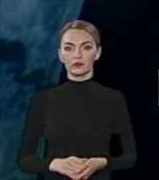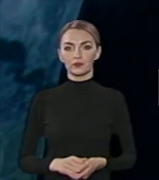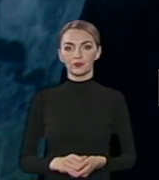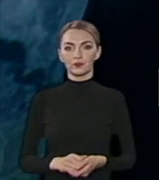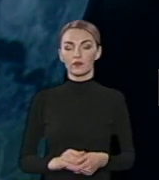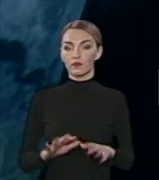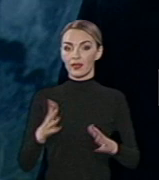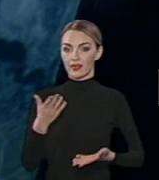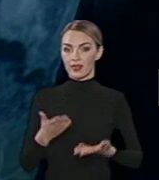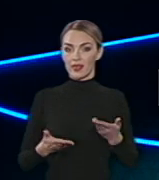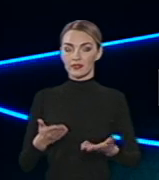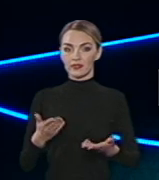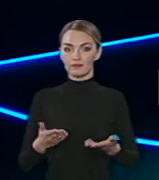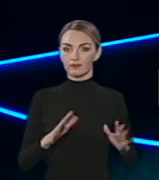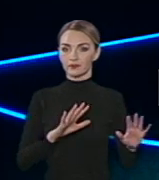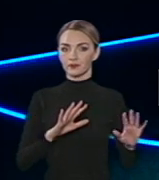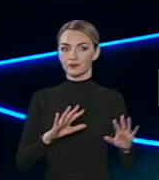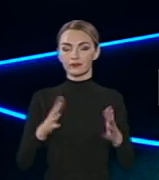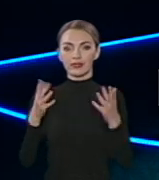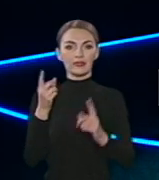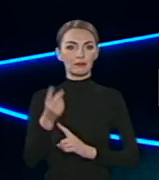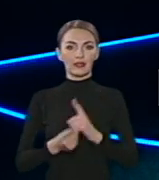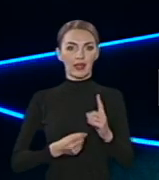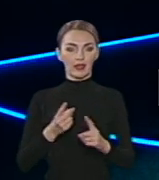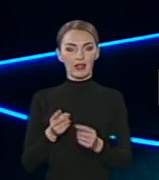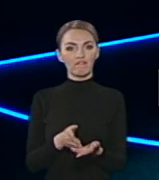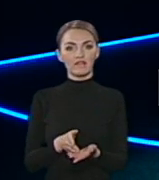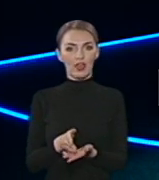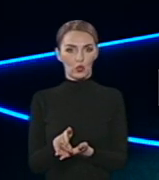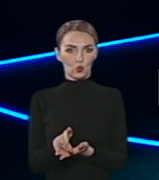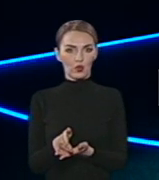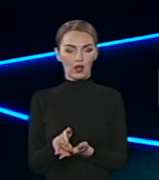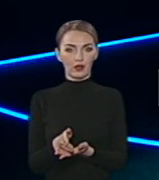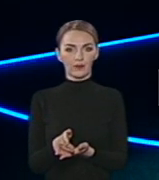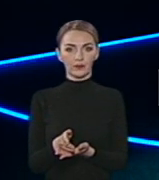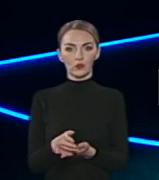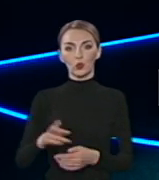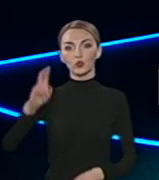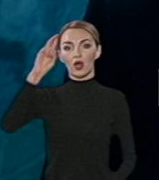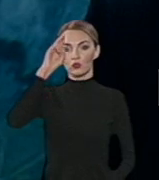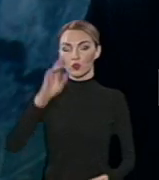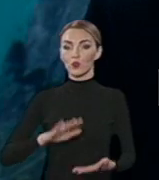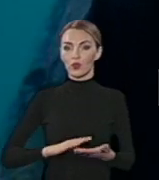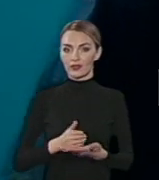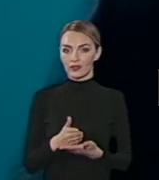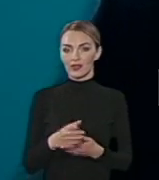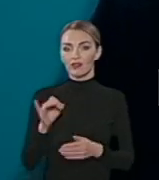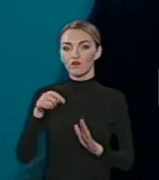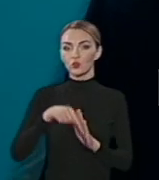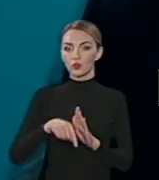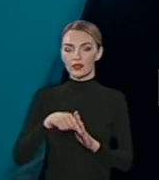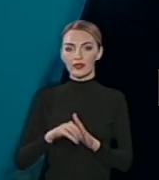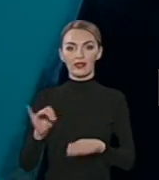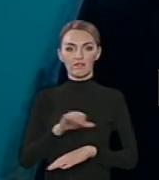в случае, если происходит какое-то изменение вектора государственной политики, и внутренней,